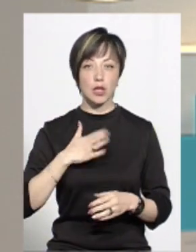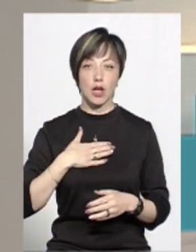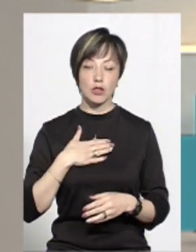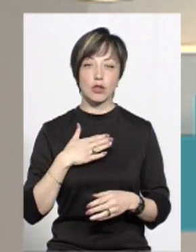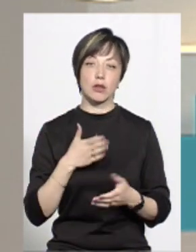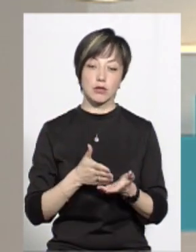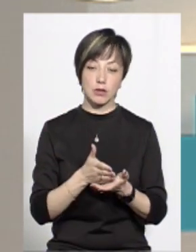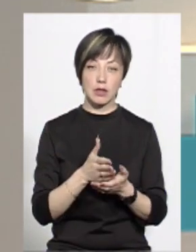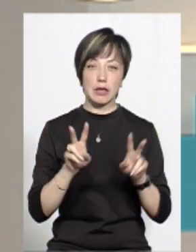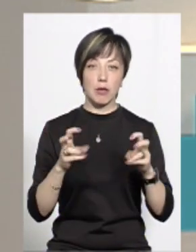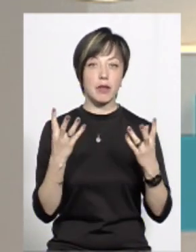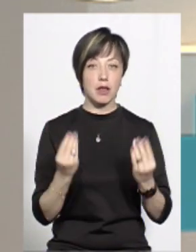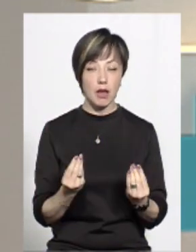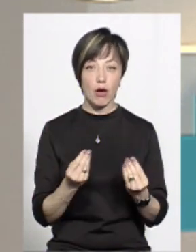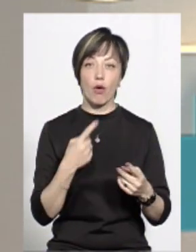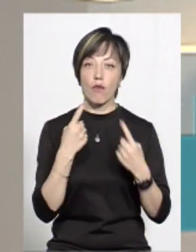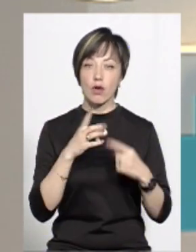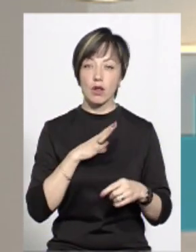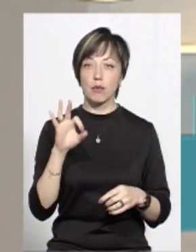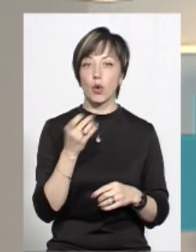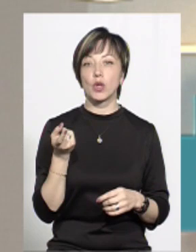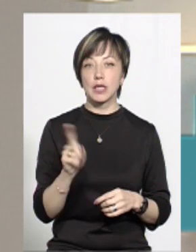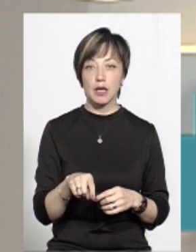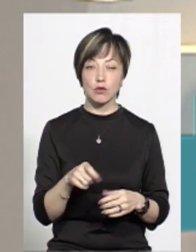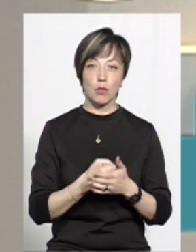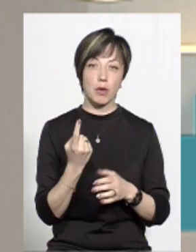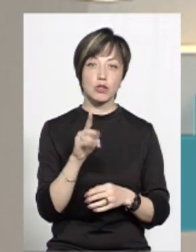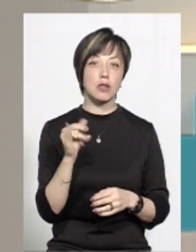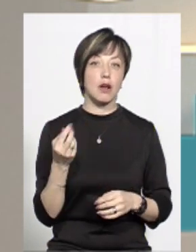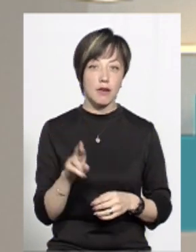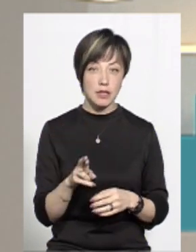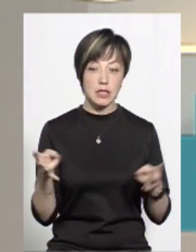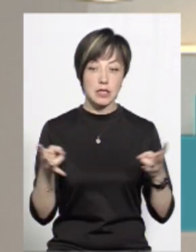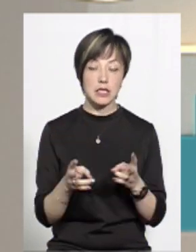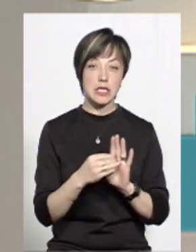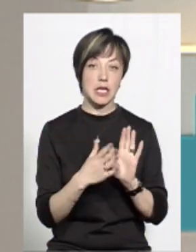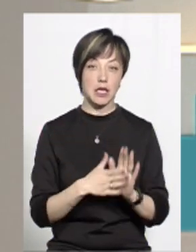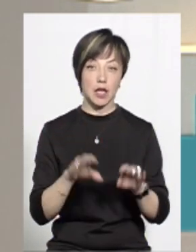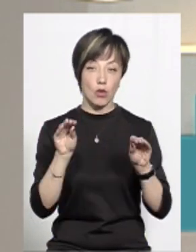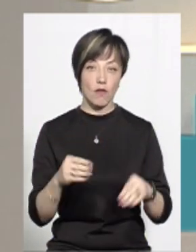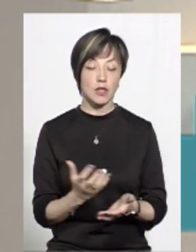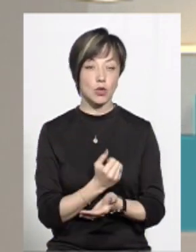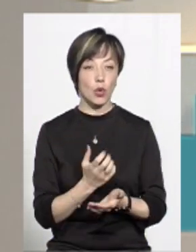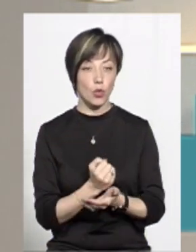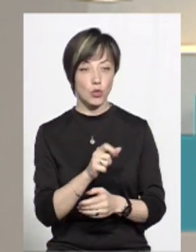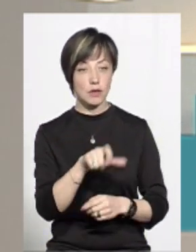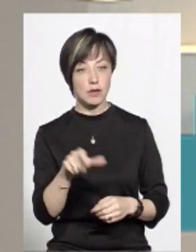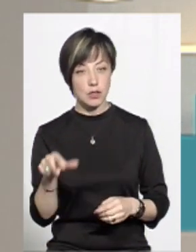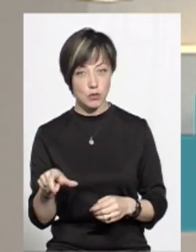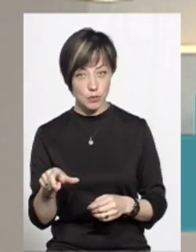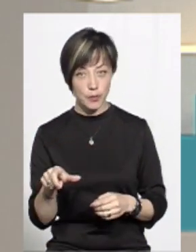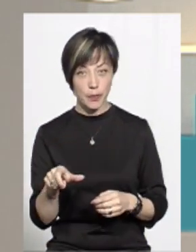нашу радіоверсію «Теми дня». Сьогодні ми говорили про те, що до 1 травня слід задекларувати доходи